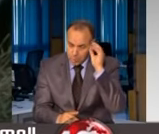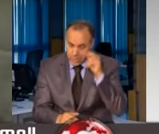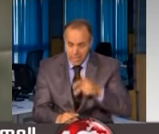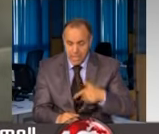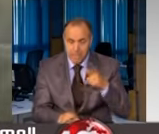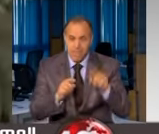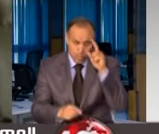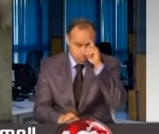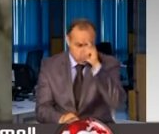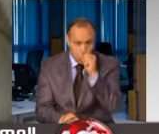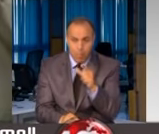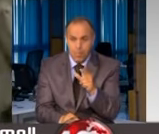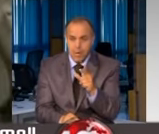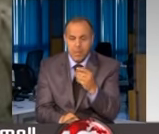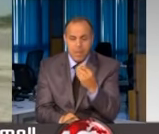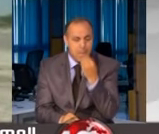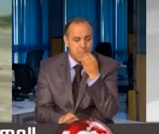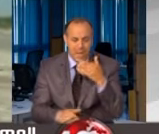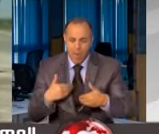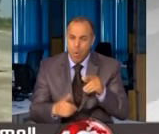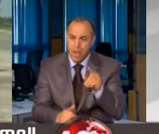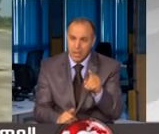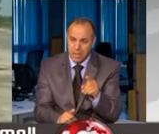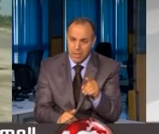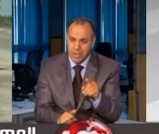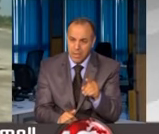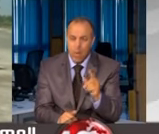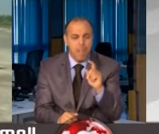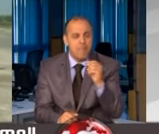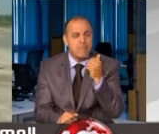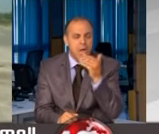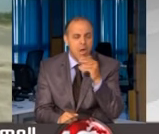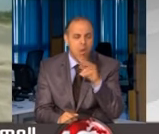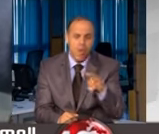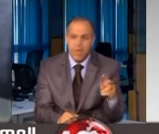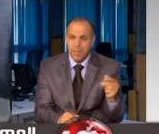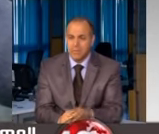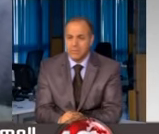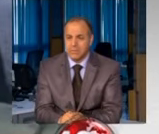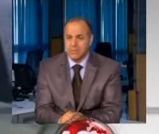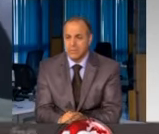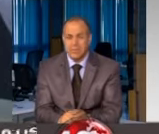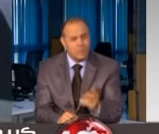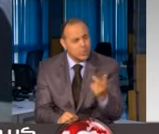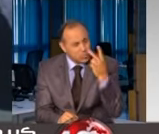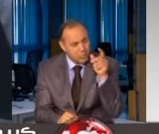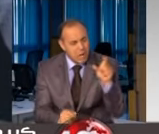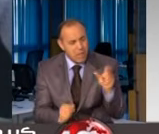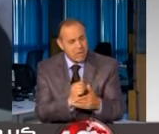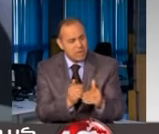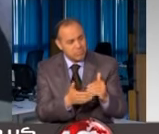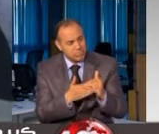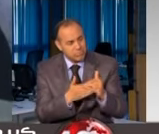بعض الصعوبات من ندرة العلف الحيواني ومياه الري وغيرها. لازم معناها تلهاو شوية بالفلاح وجدوا شوية العلفة، العلفة